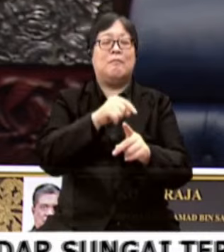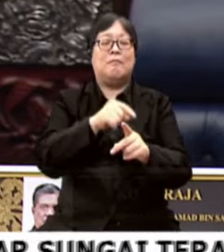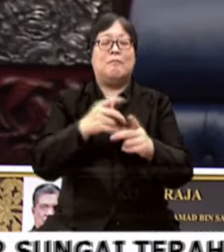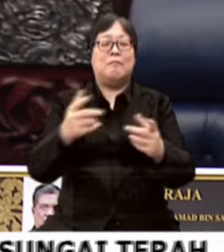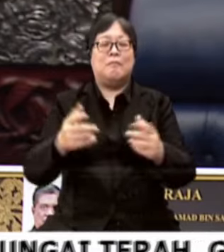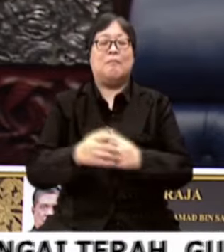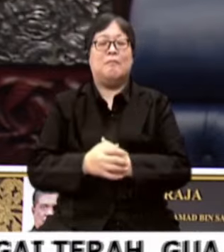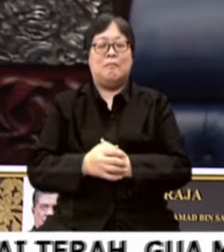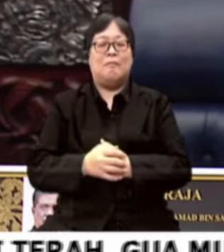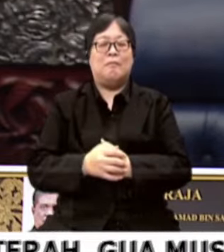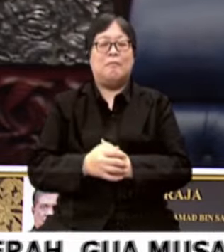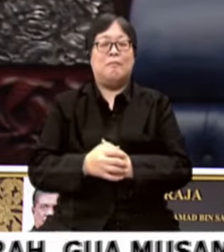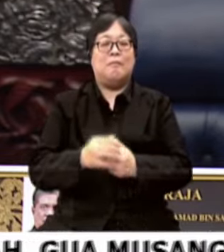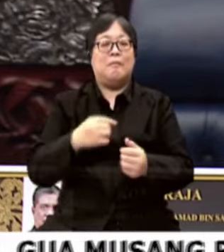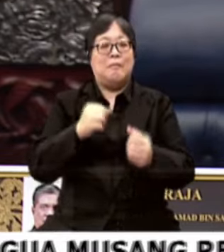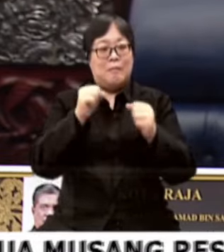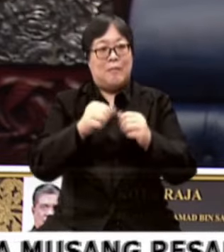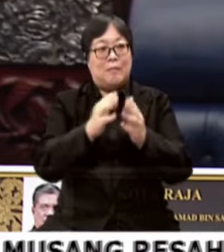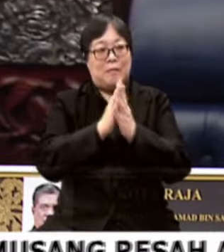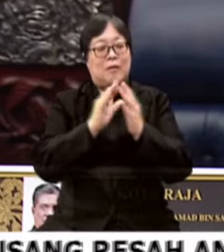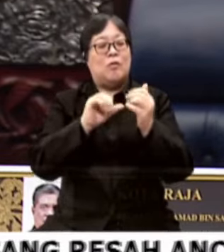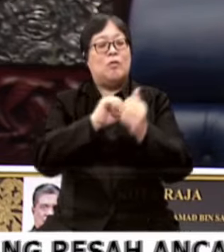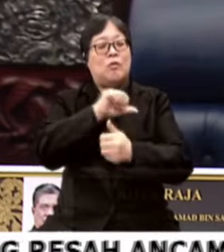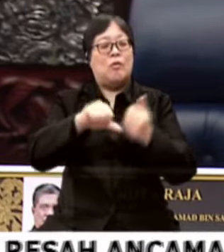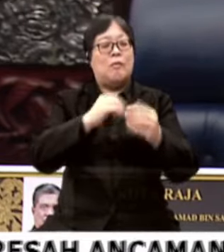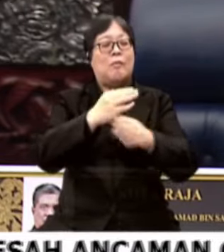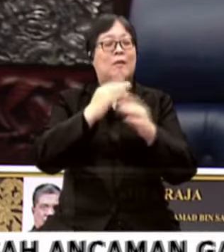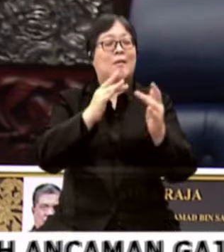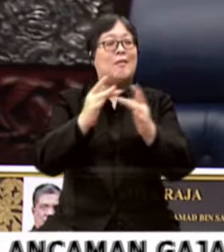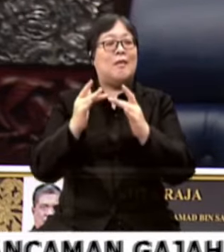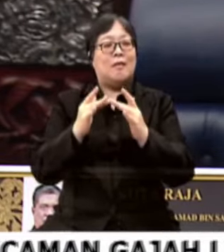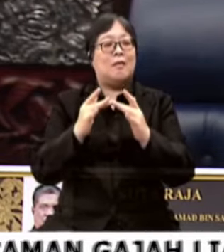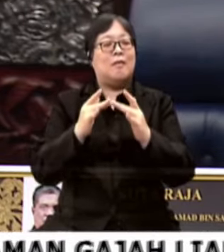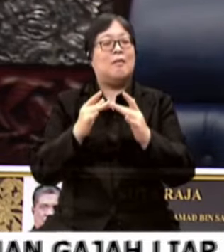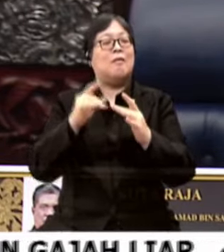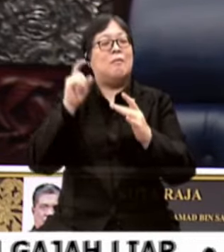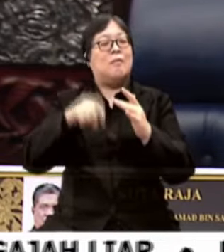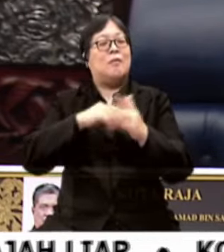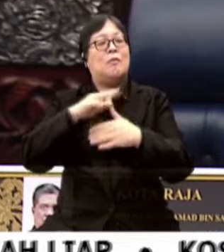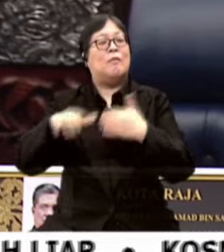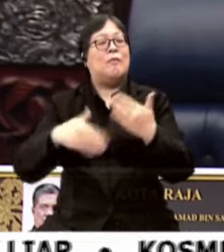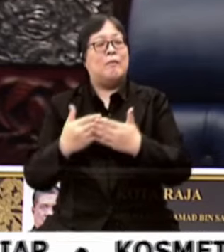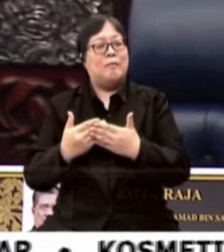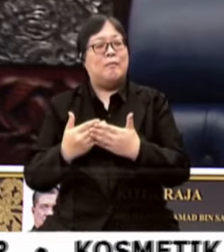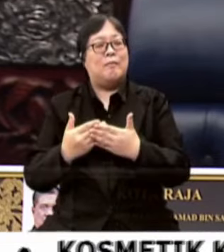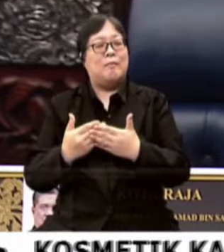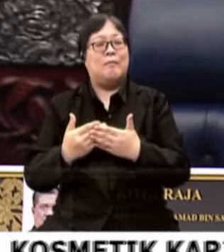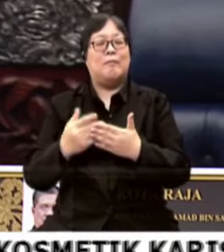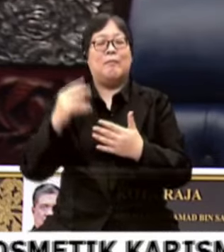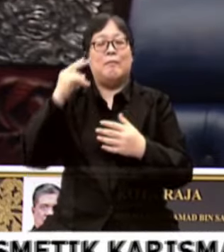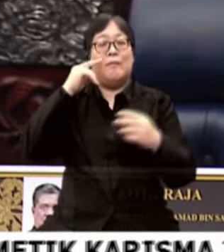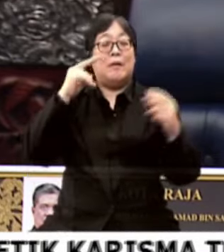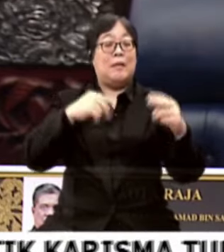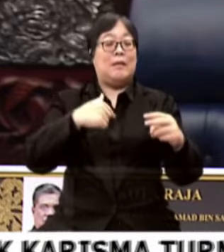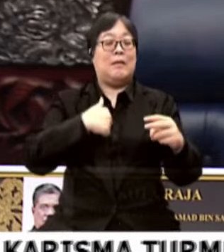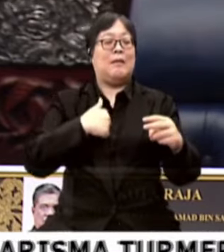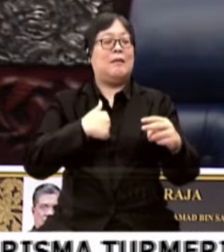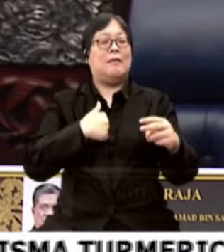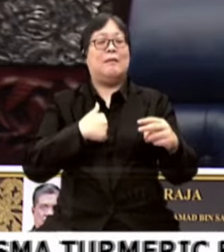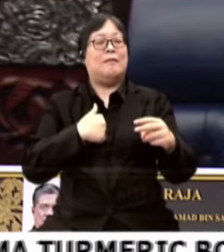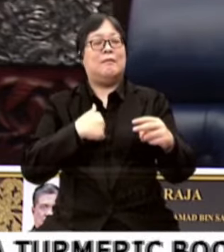dengan izin sosial protection yang kita perlu juga melihat dengan lebih menyeluruh dan pandangan saya tidak